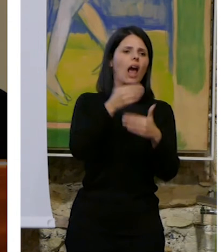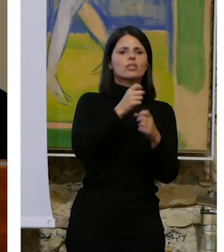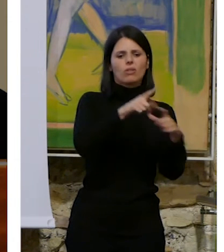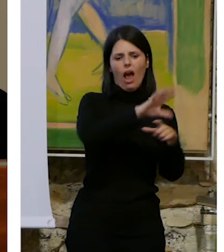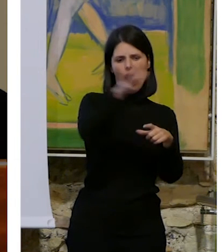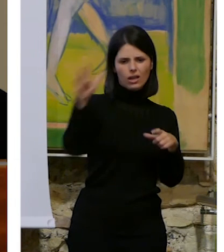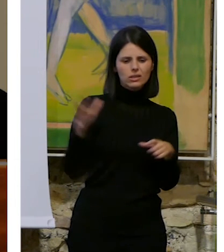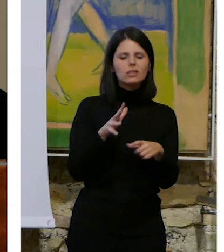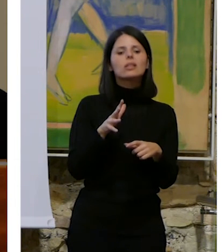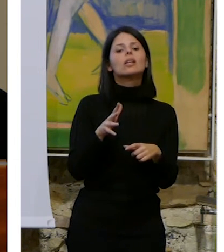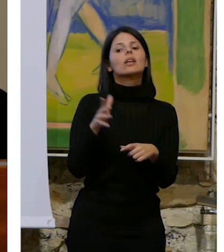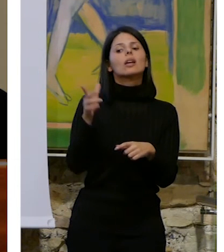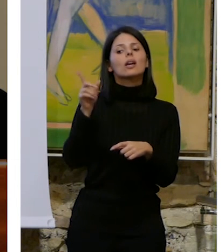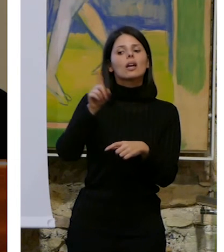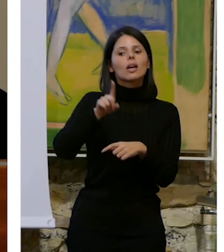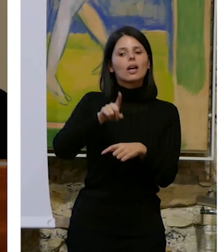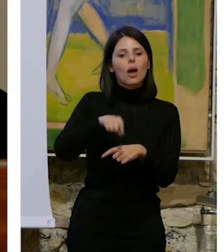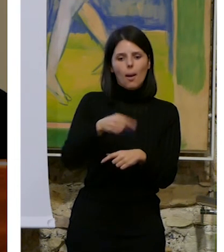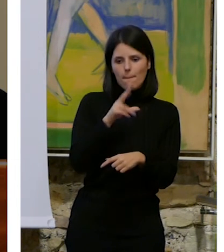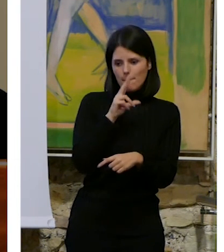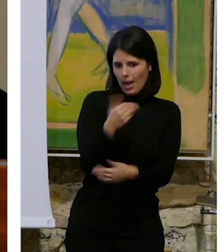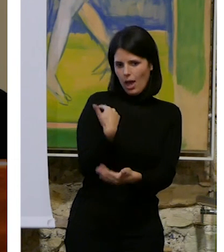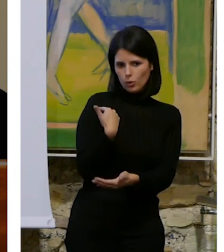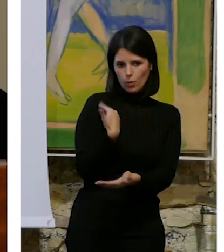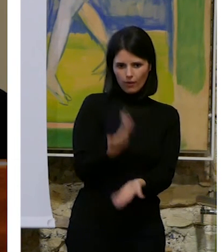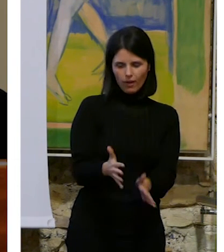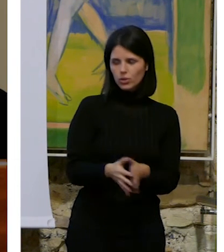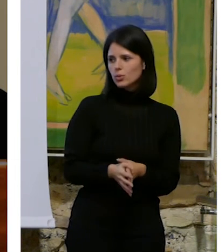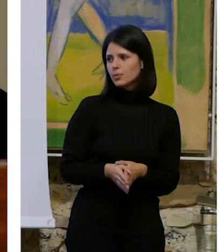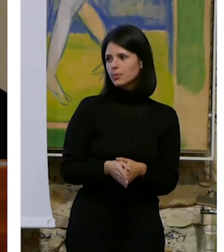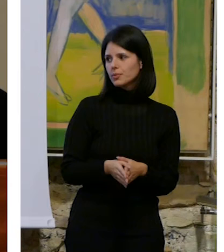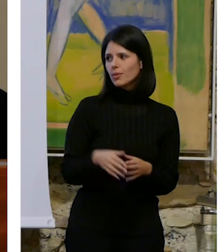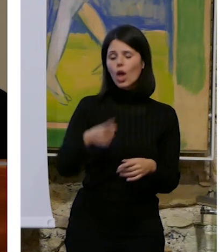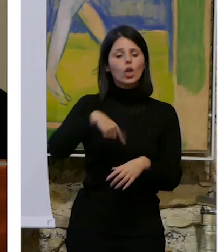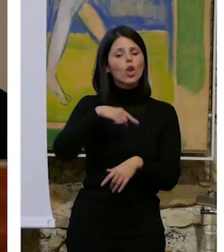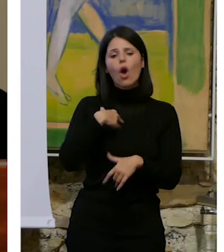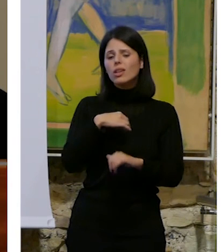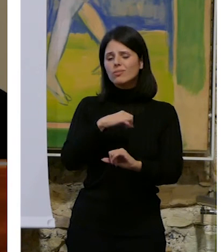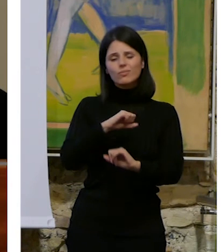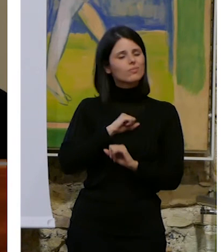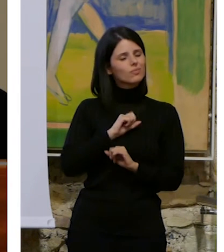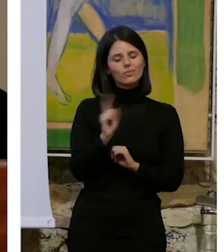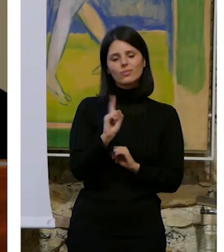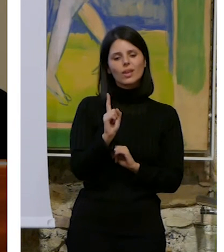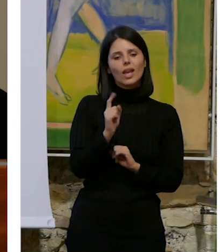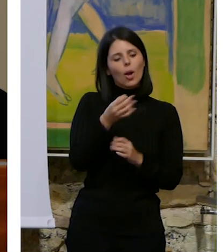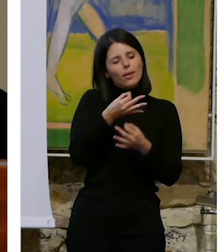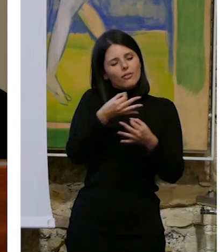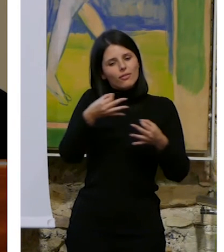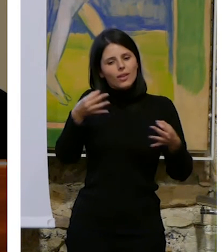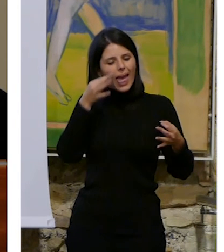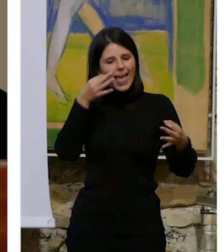cose, avviene anche con questo fatto qua del quale stiamo parlando. Cioè, noi non crediamo più alla fierezza